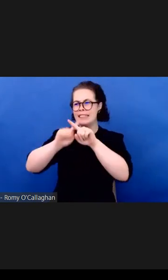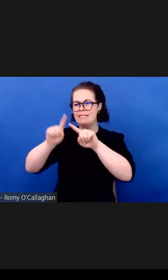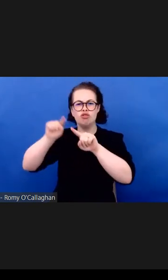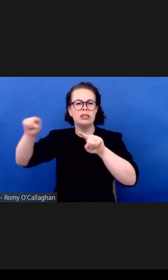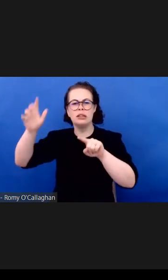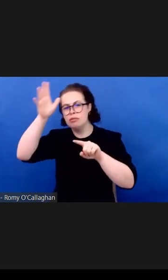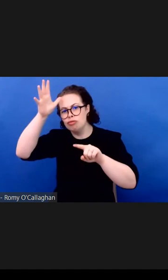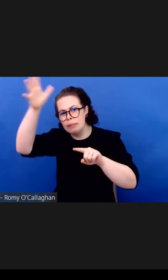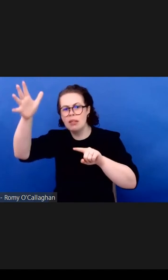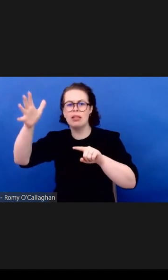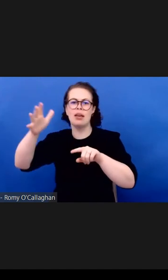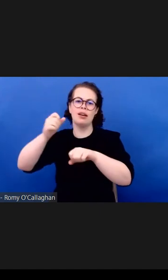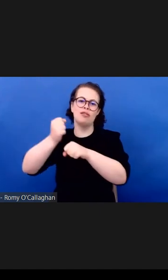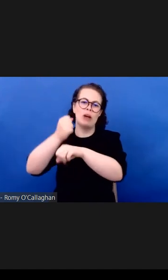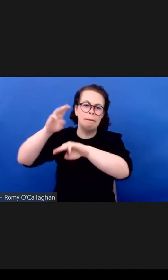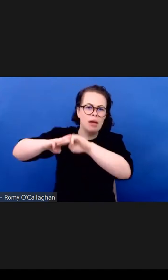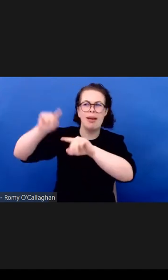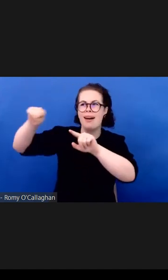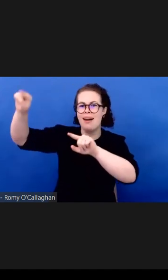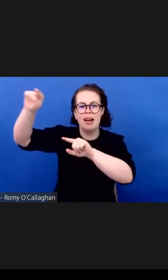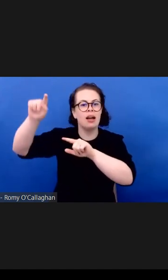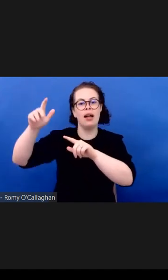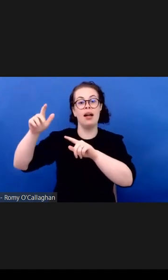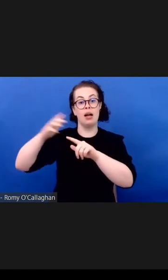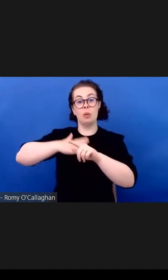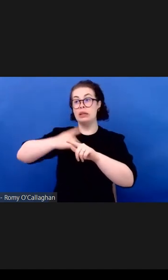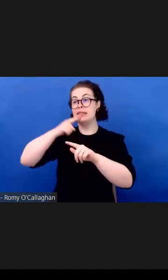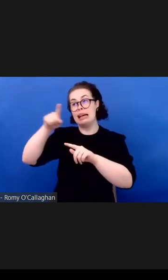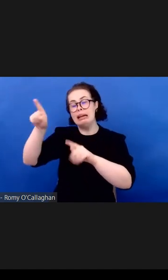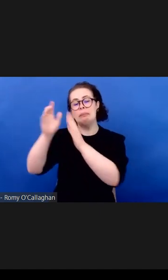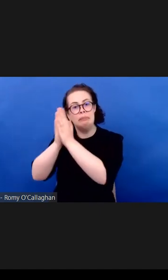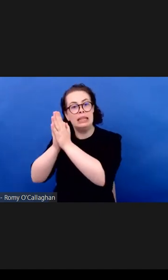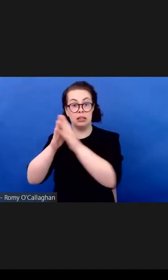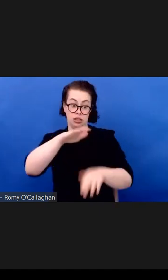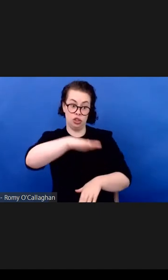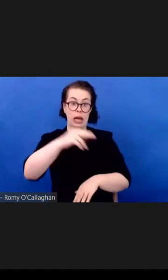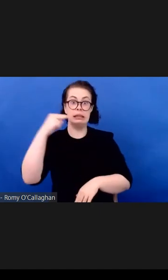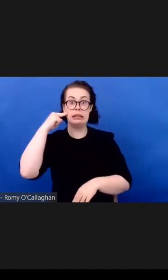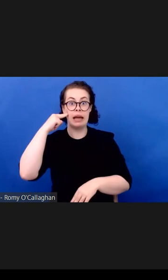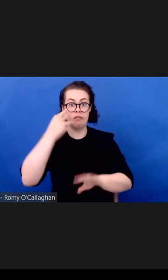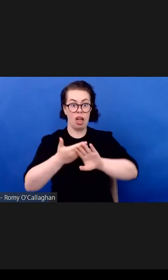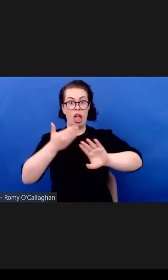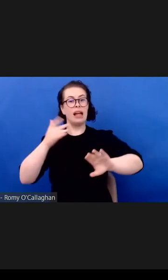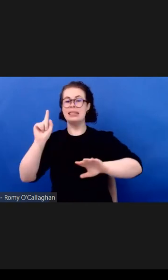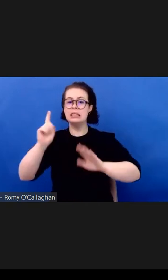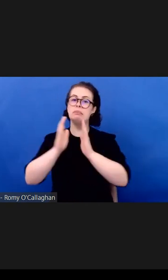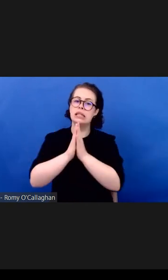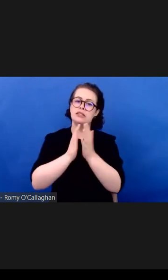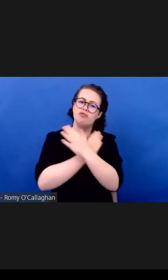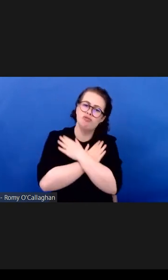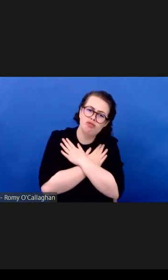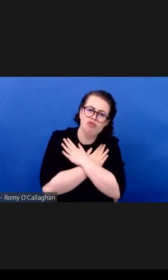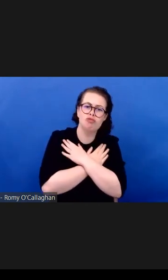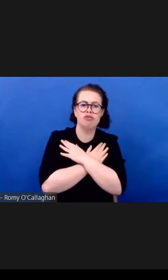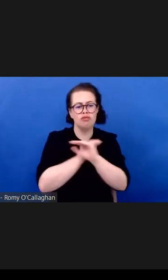দিদিমা ওদেরকে আমরা উপদেশ দিব যে ওদের আপনার আর যে নাতিগুলো আছে ওদের মতন ওকেও ভালোবাসুন, তাকেও